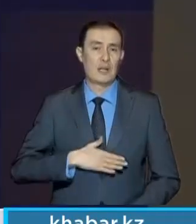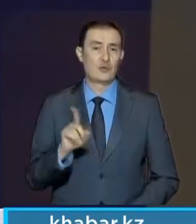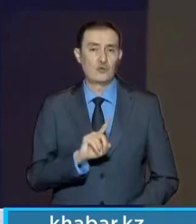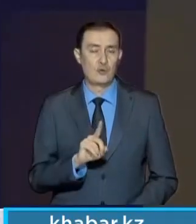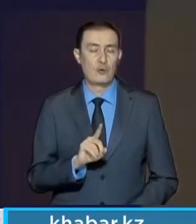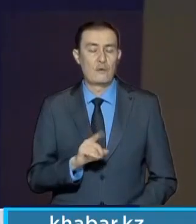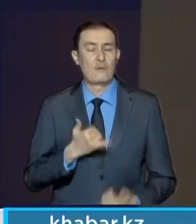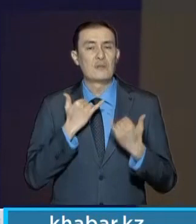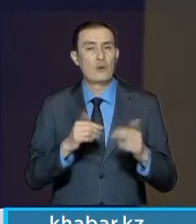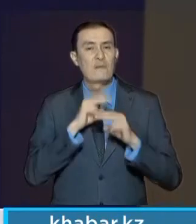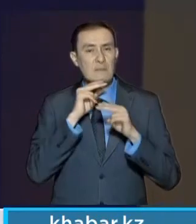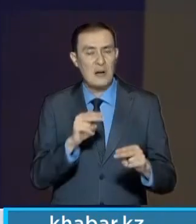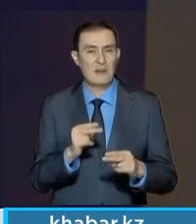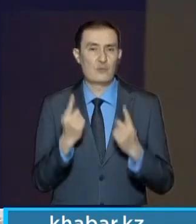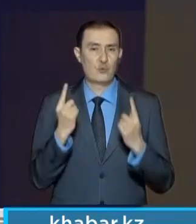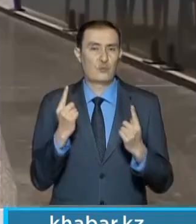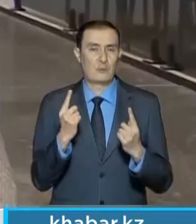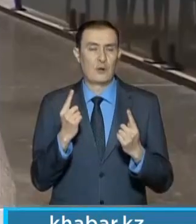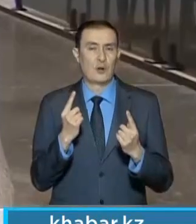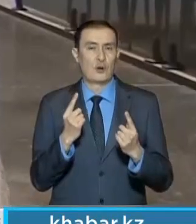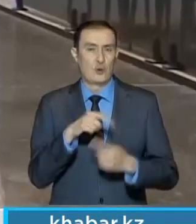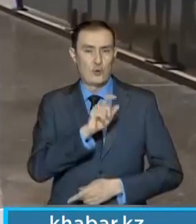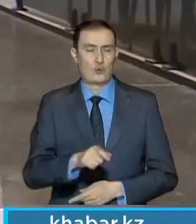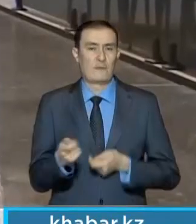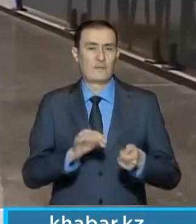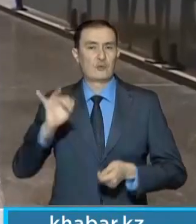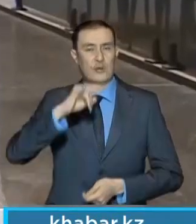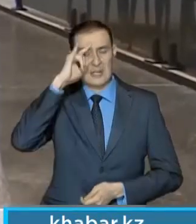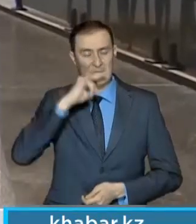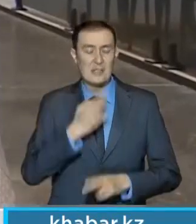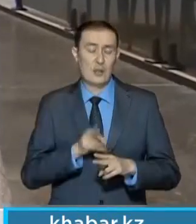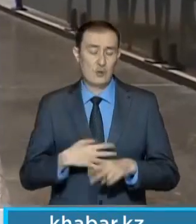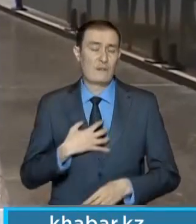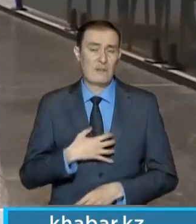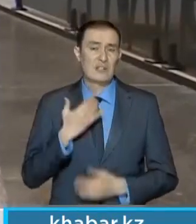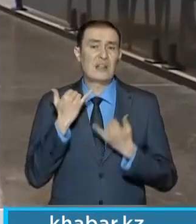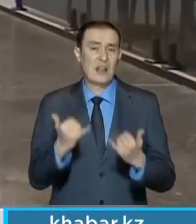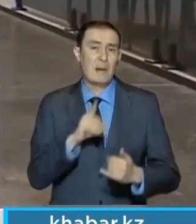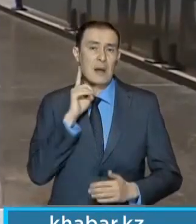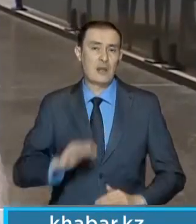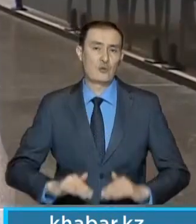определенное внимание уделено выдающимся личностям. Я думаю, что это очень важно именно для подрастающего поколения.